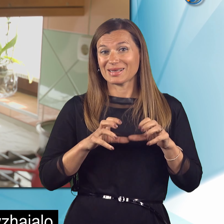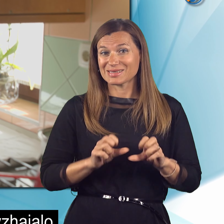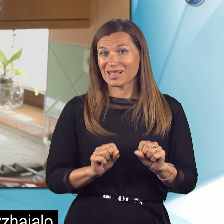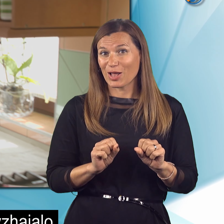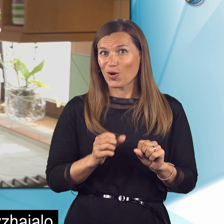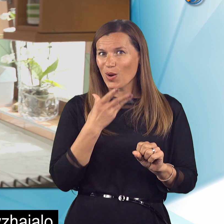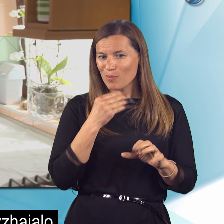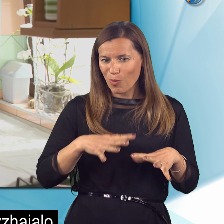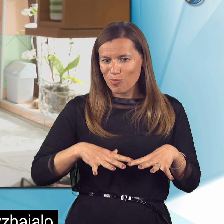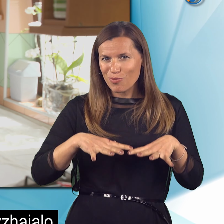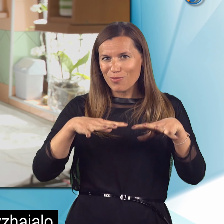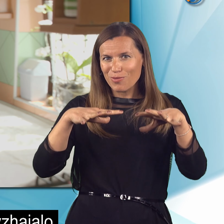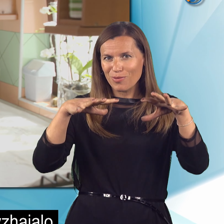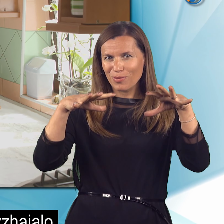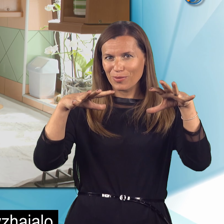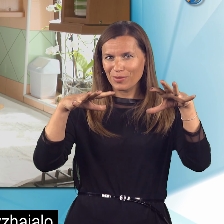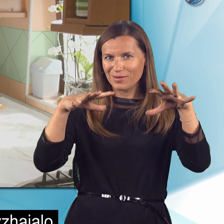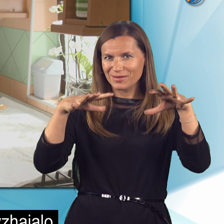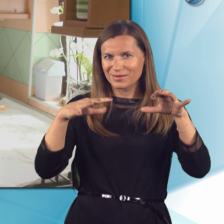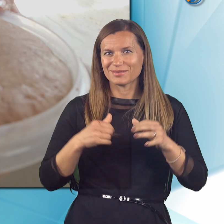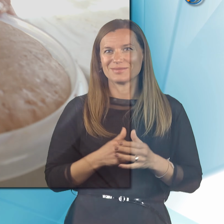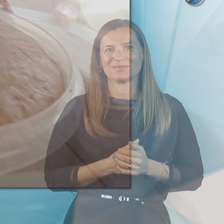Testo je takole kipnalo, evo ga.